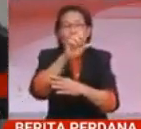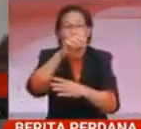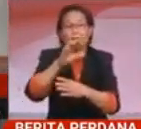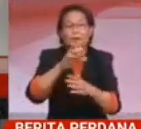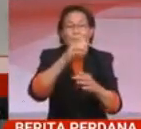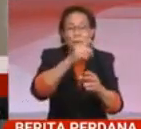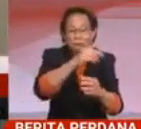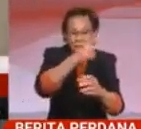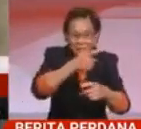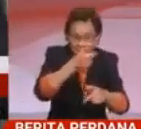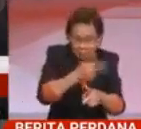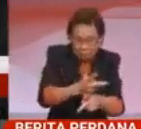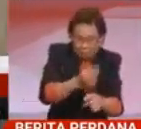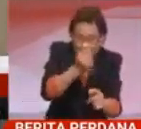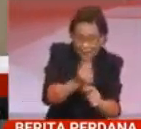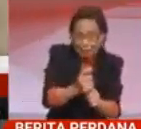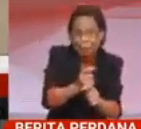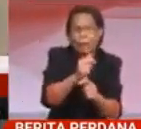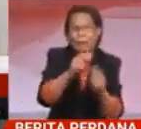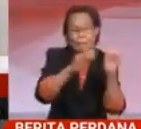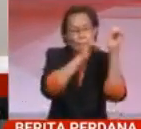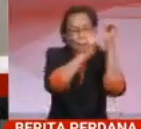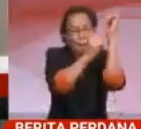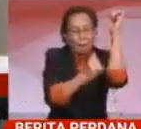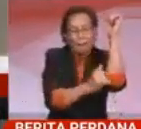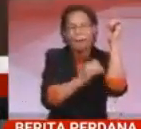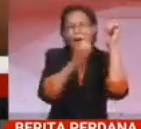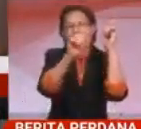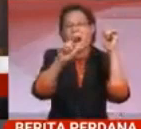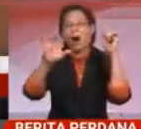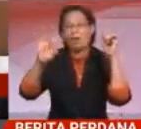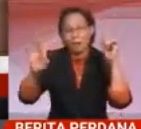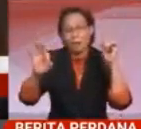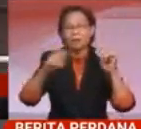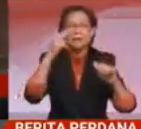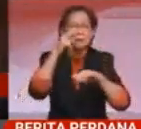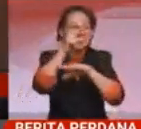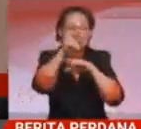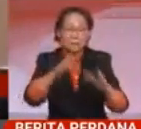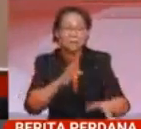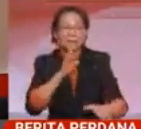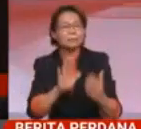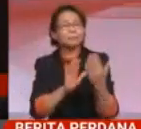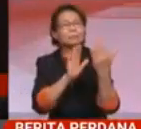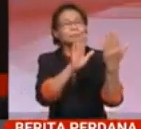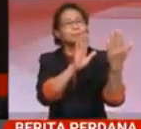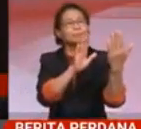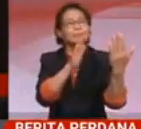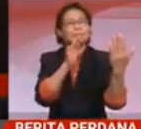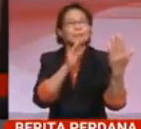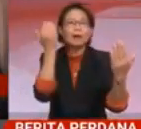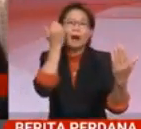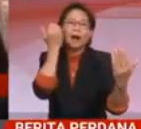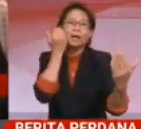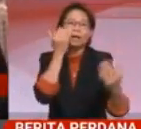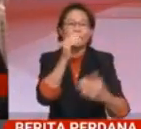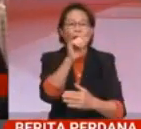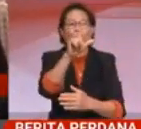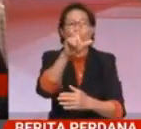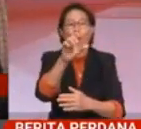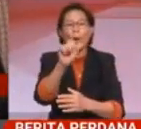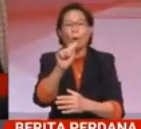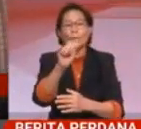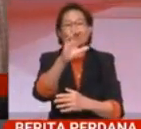milik Yayasan al-falah saksi pendakwaan ke-87 itu menyatakannya dihadapan Hakim Collins Lawrence segera